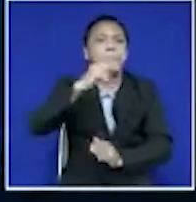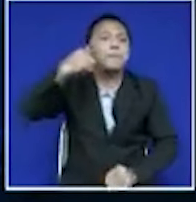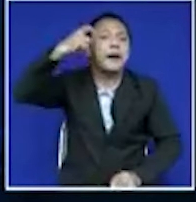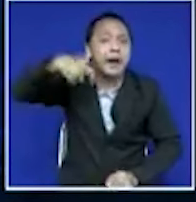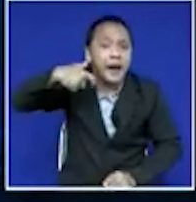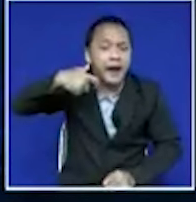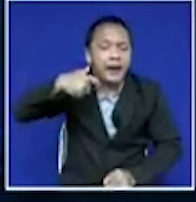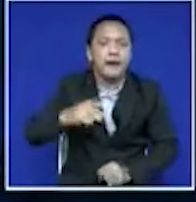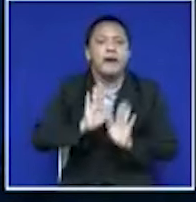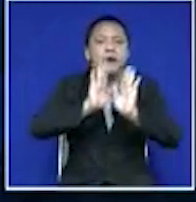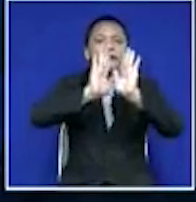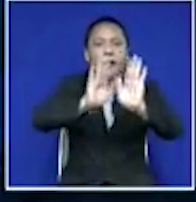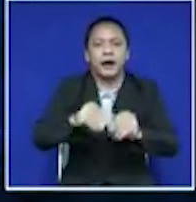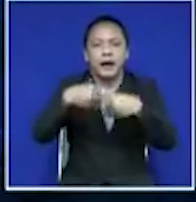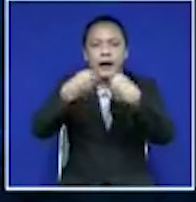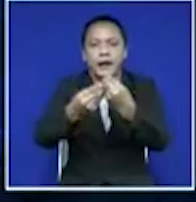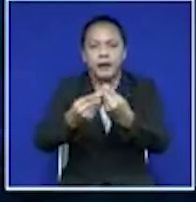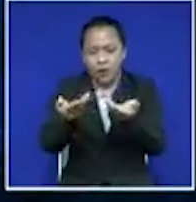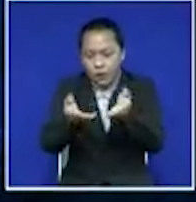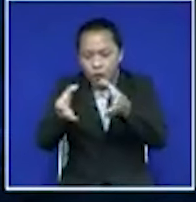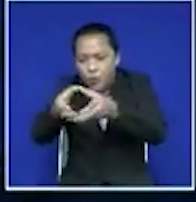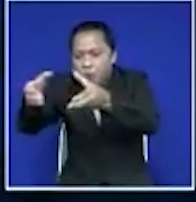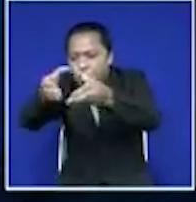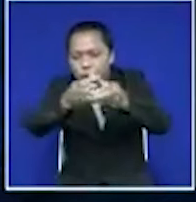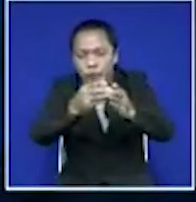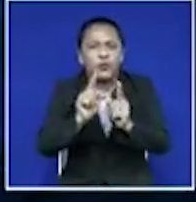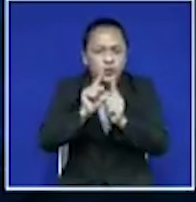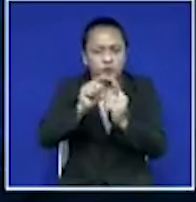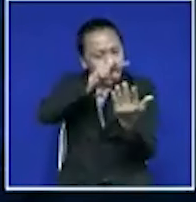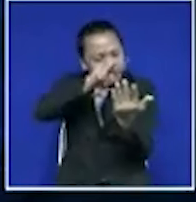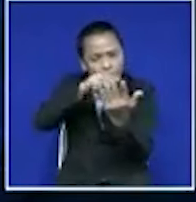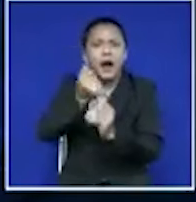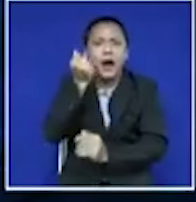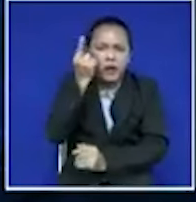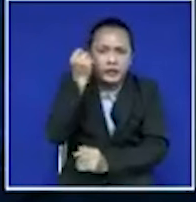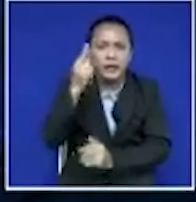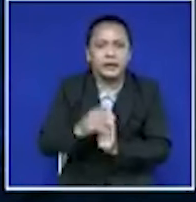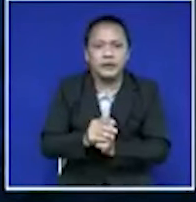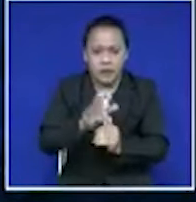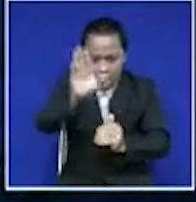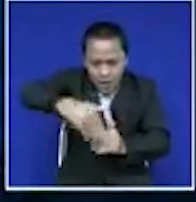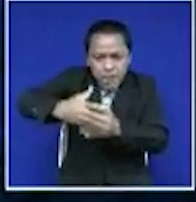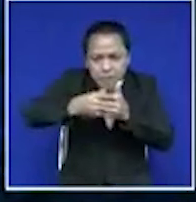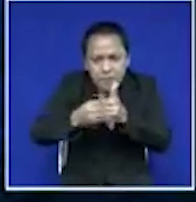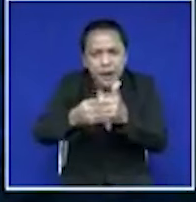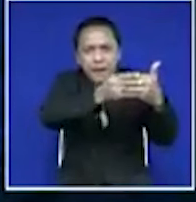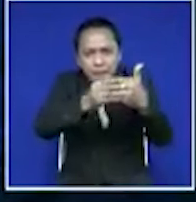นะครับเพื่อที่จะได้ให้ครอบคลุมถึงทุกคนนะครับก็ดึงเขาเข้ามา